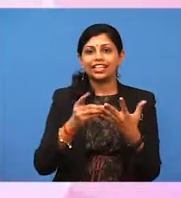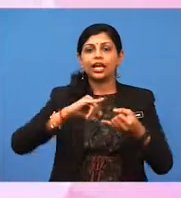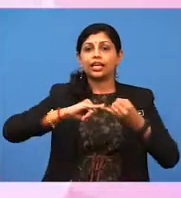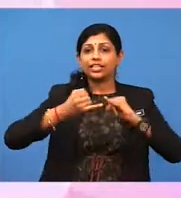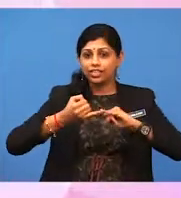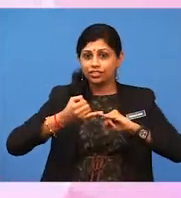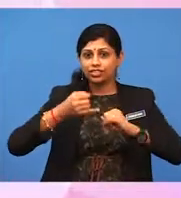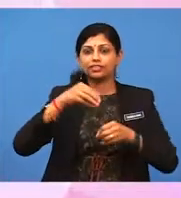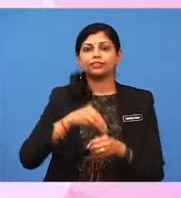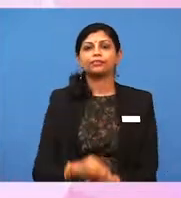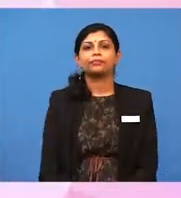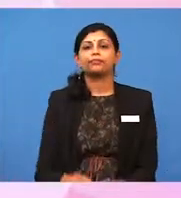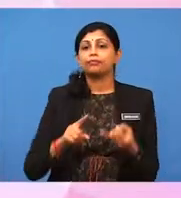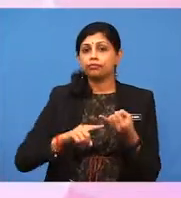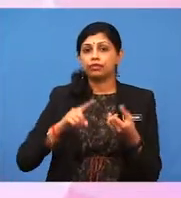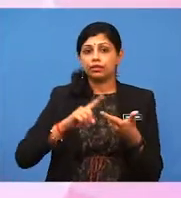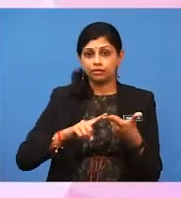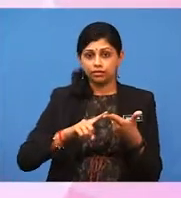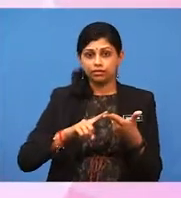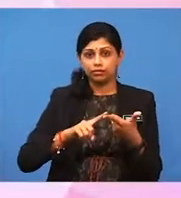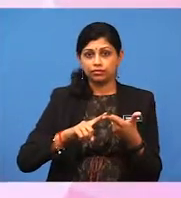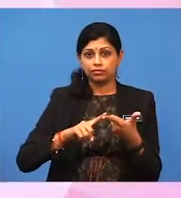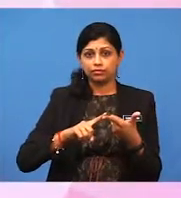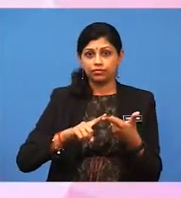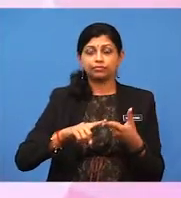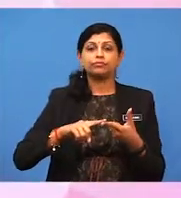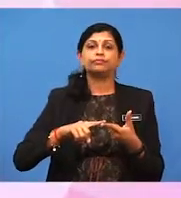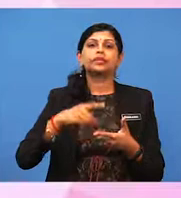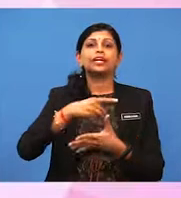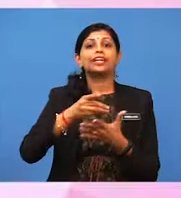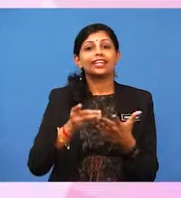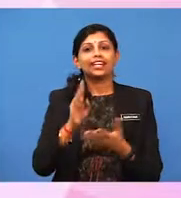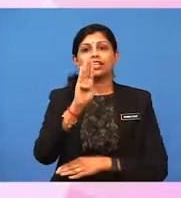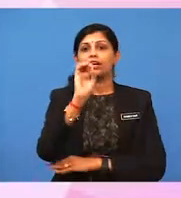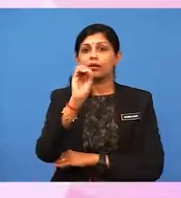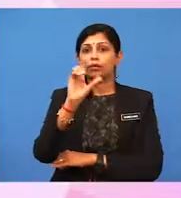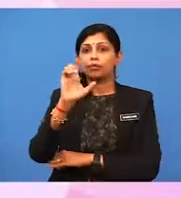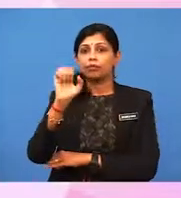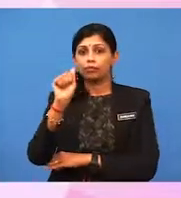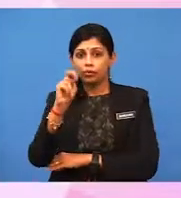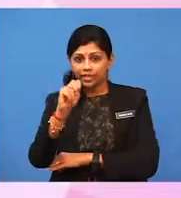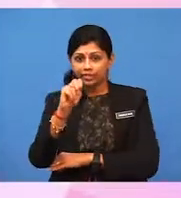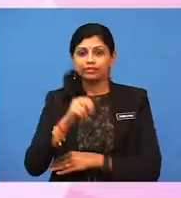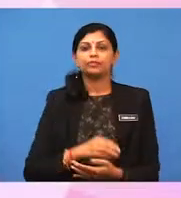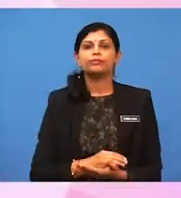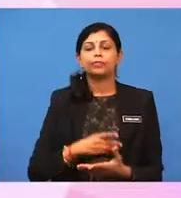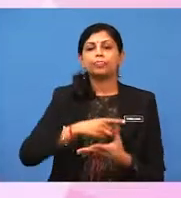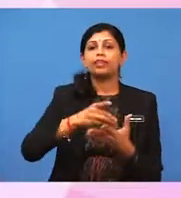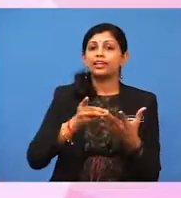dalam kod segmen. Kedua, menggunakan jenis data boolean dalam kod segmen.